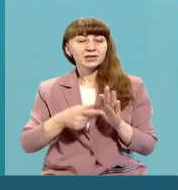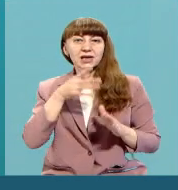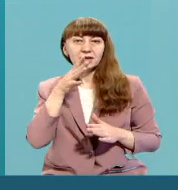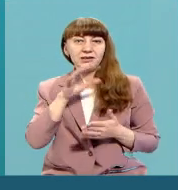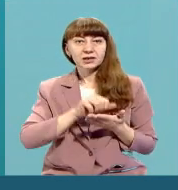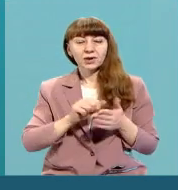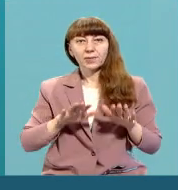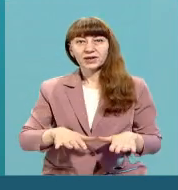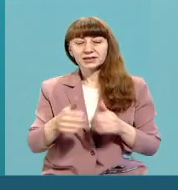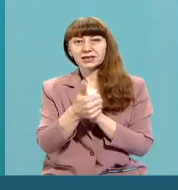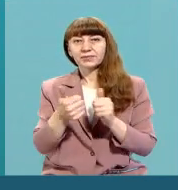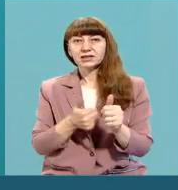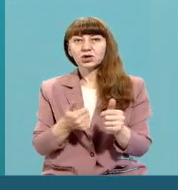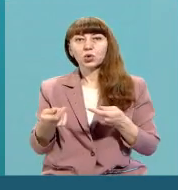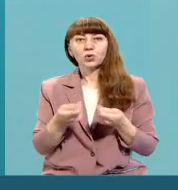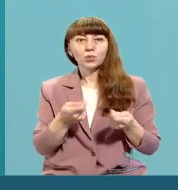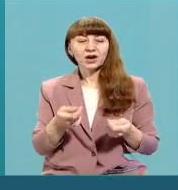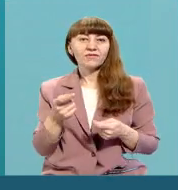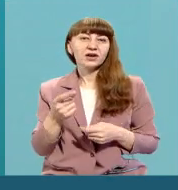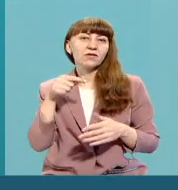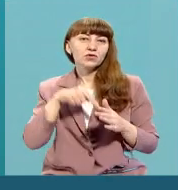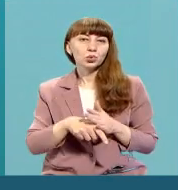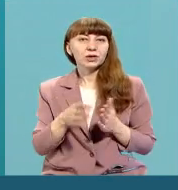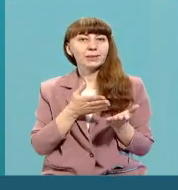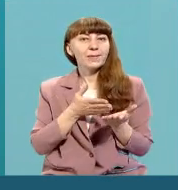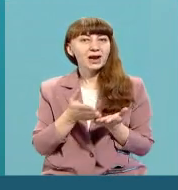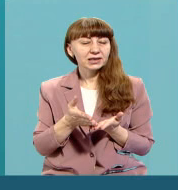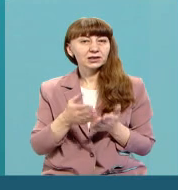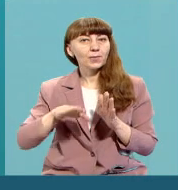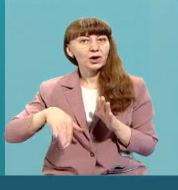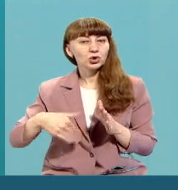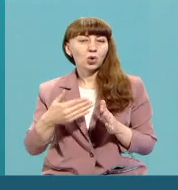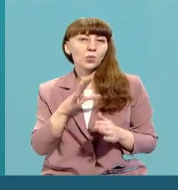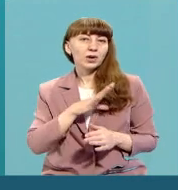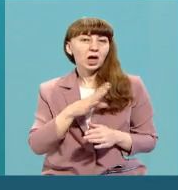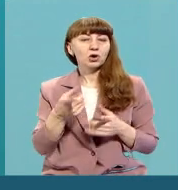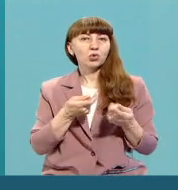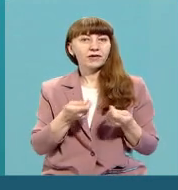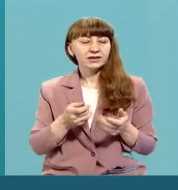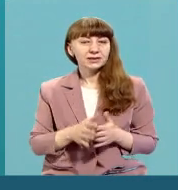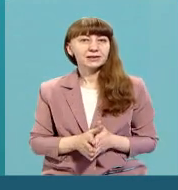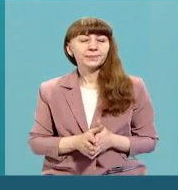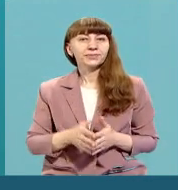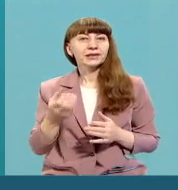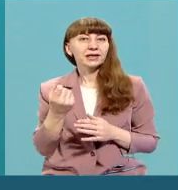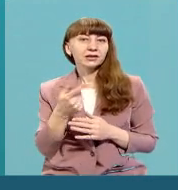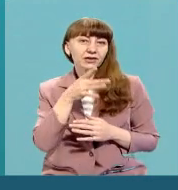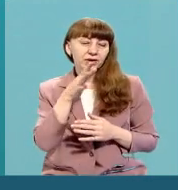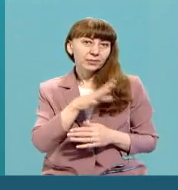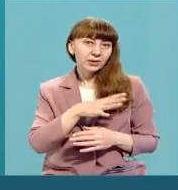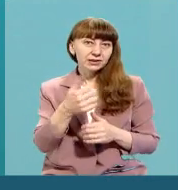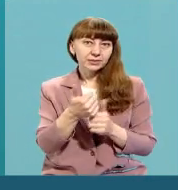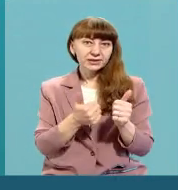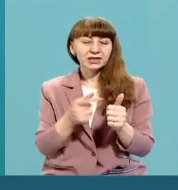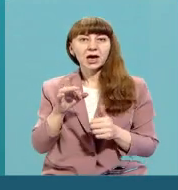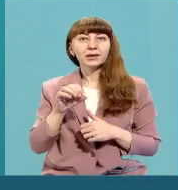занимала должность заместителя руководителя управления внутренней политики позже стала руководителем некоторое время была заместителем Акима